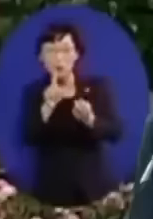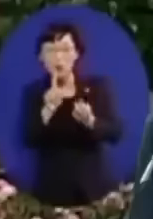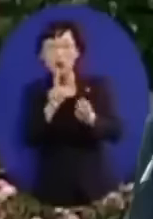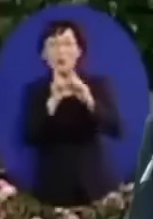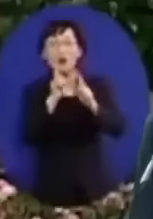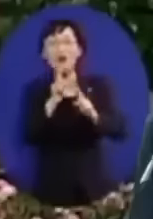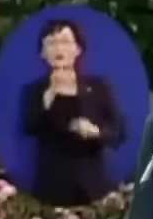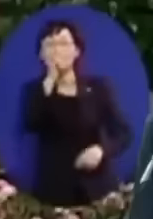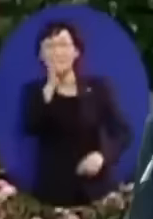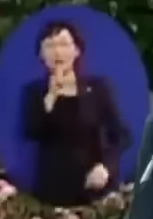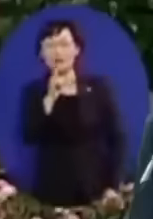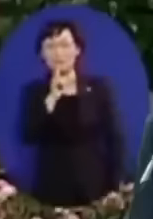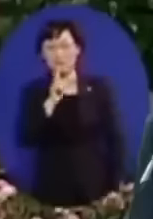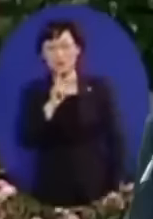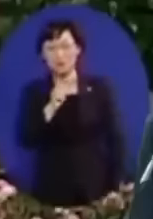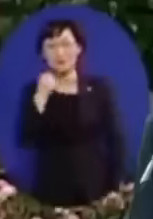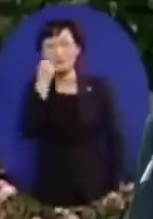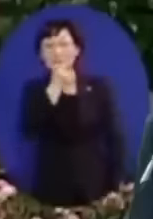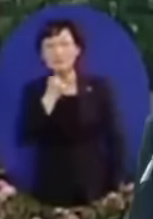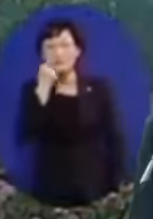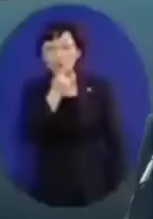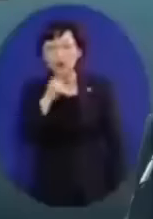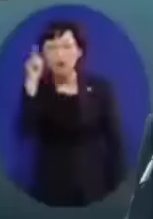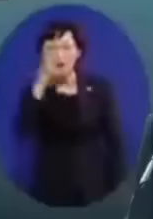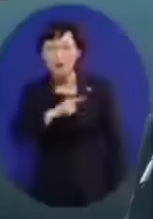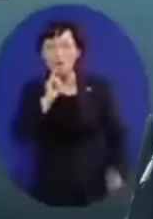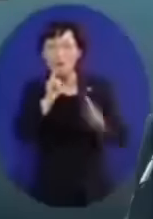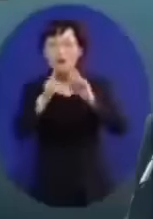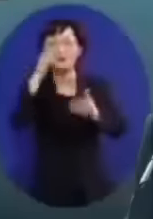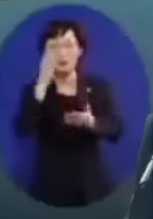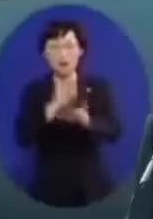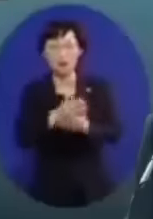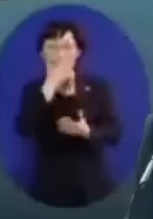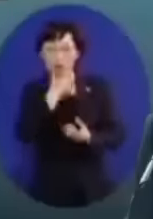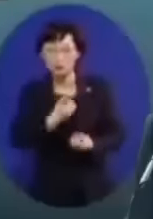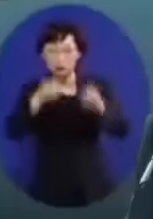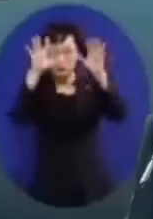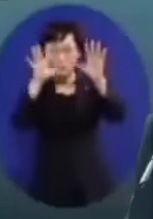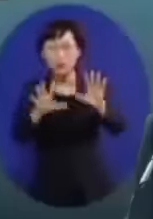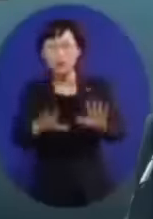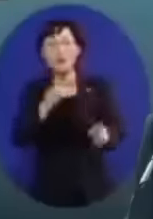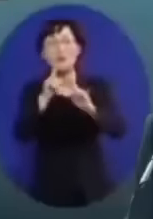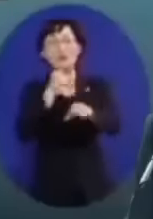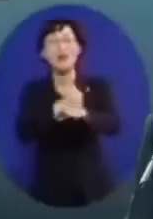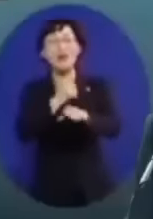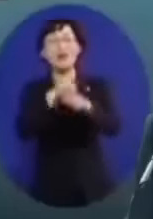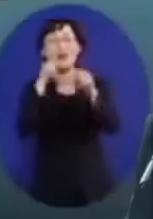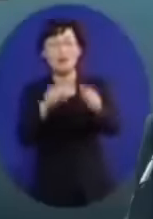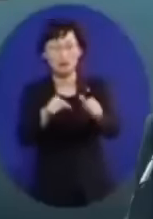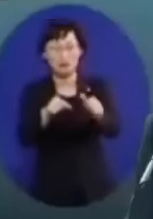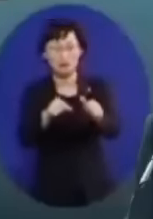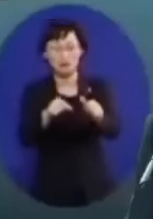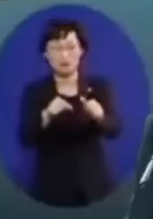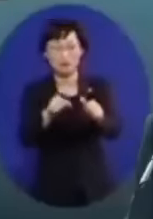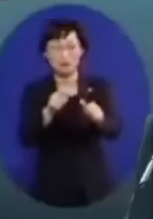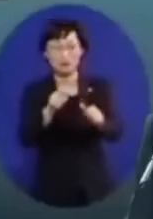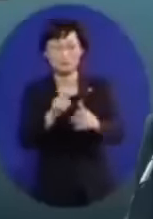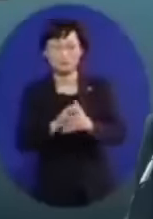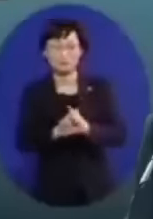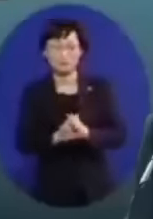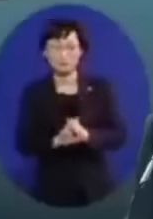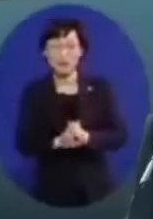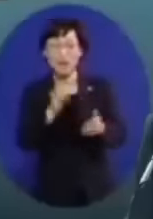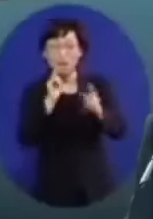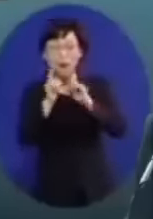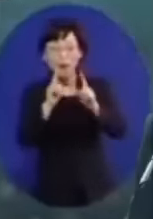것입니다. 그 입으로 악한 말을 하지 말고 축복의 말을 하라고 강조했습니다.